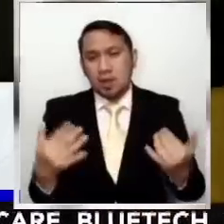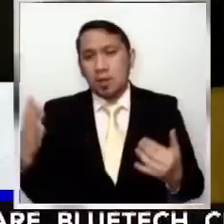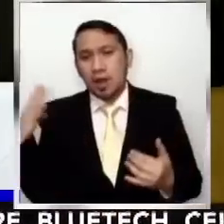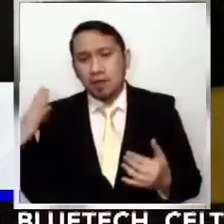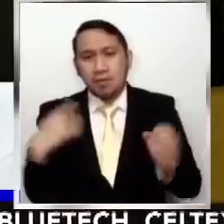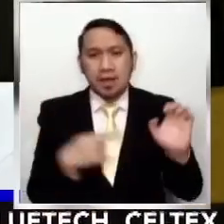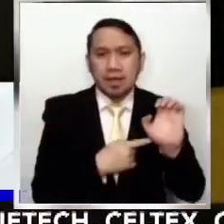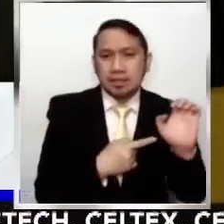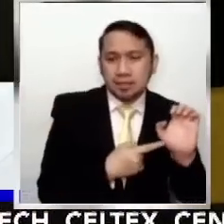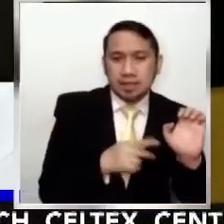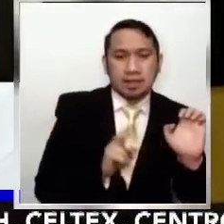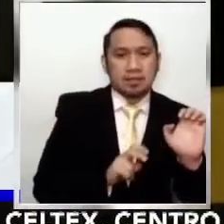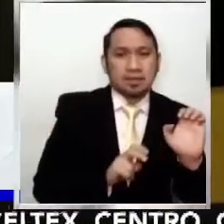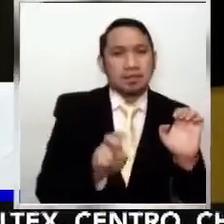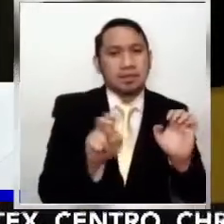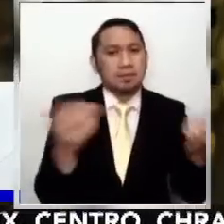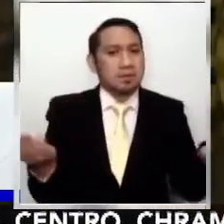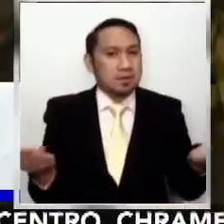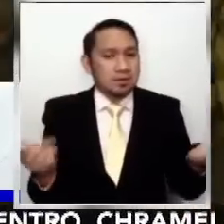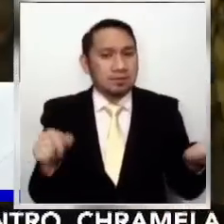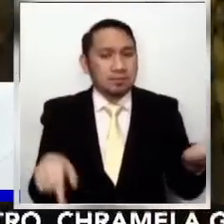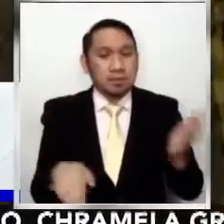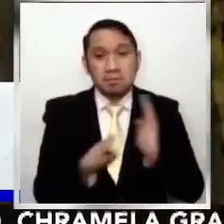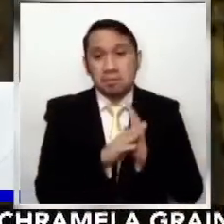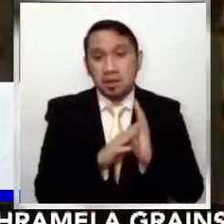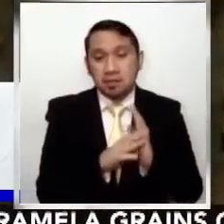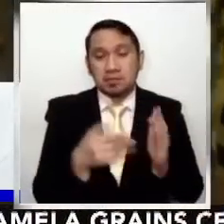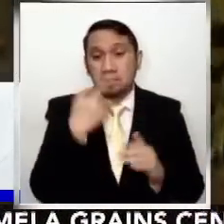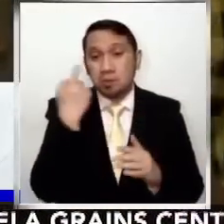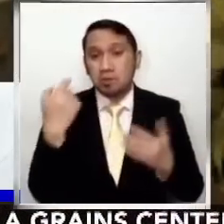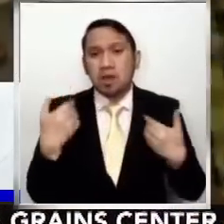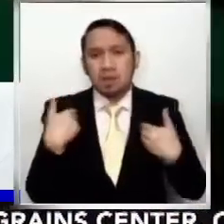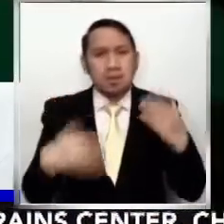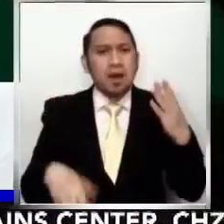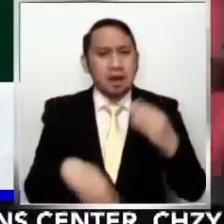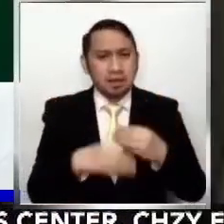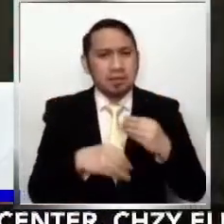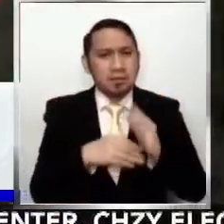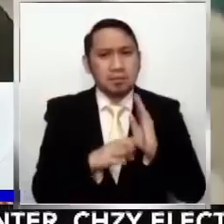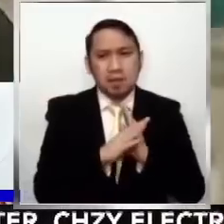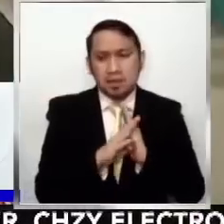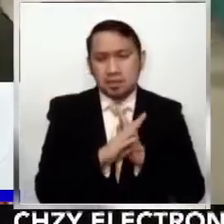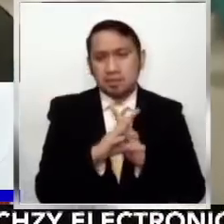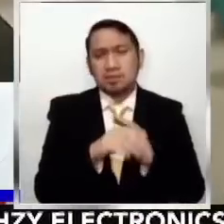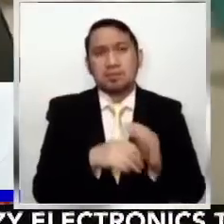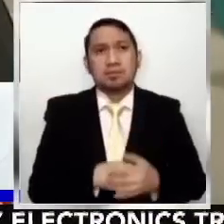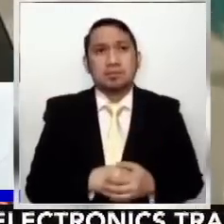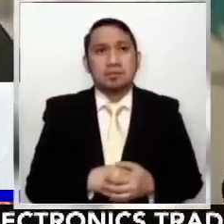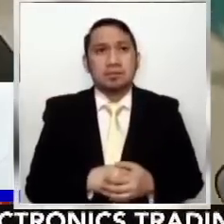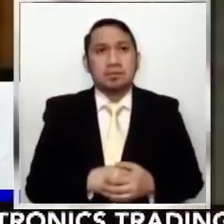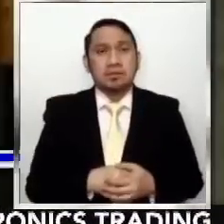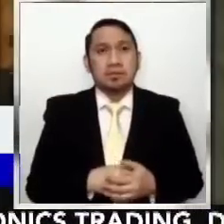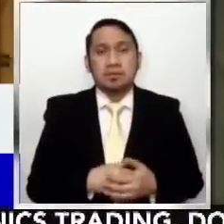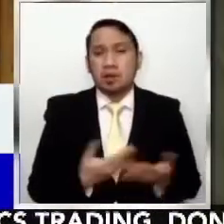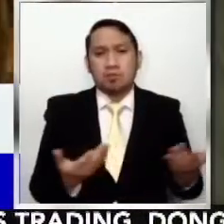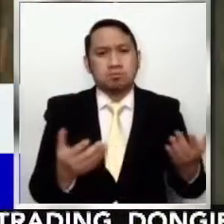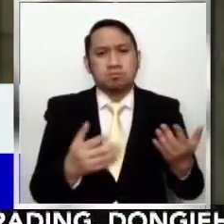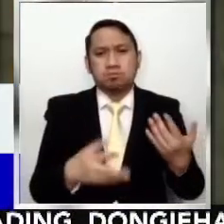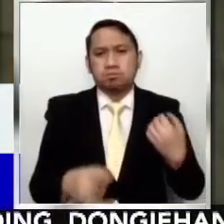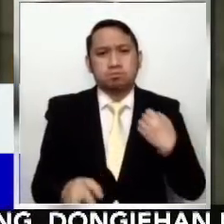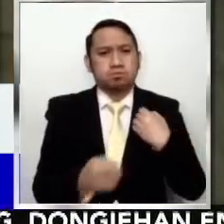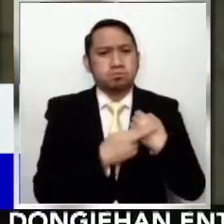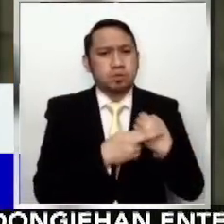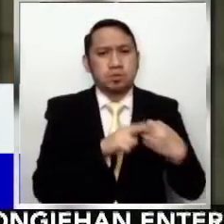pasahero dito sa PITX. Nagdadagdag naman daw ng mga biyahe base sa demand. Ngayon halos fully booked na siya lahat. Ano? Kaya ang ginagawa natin